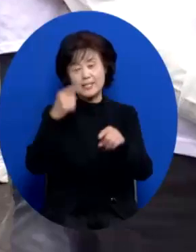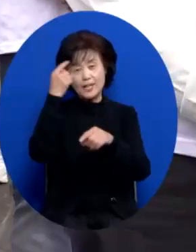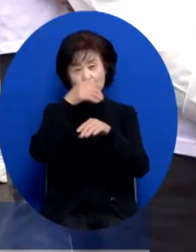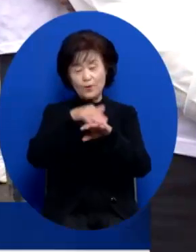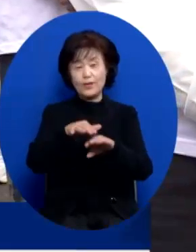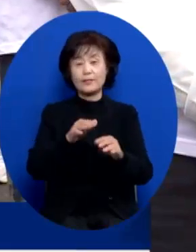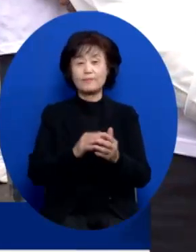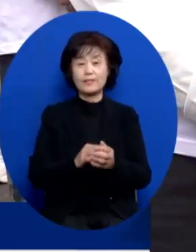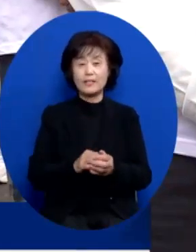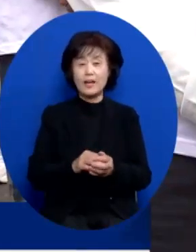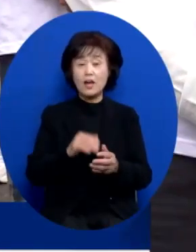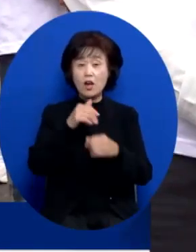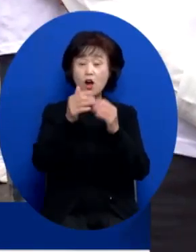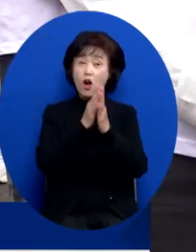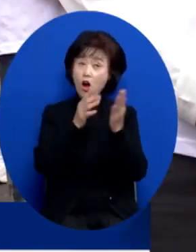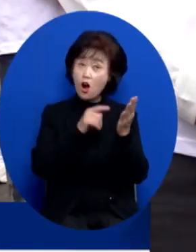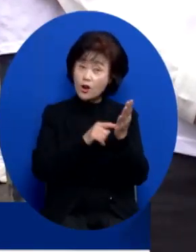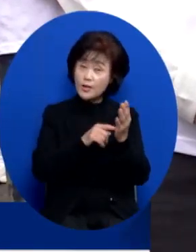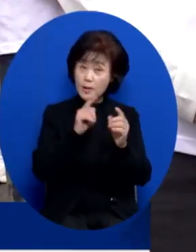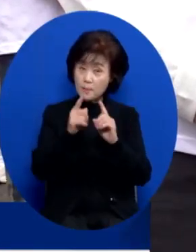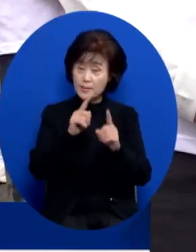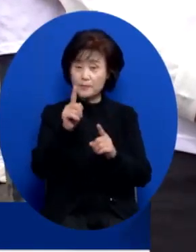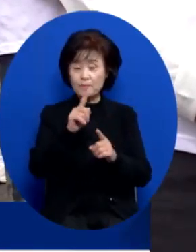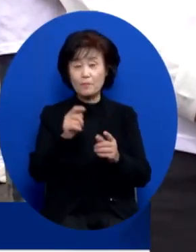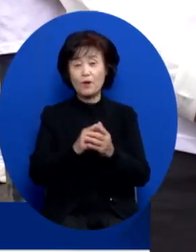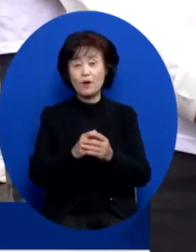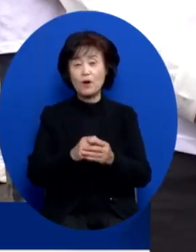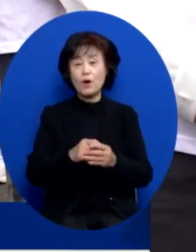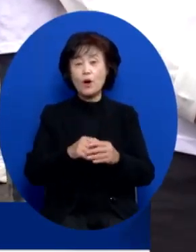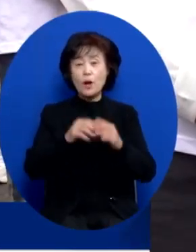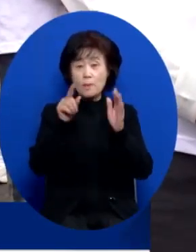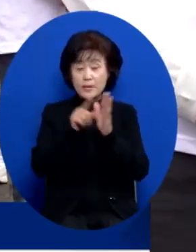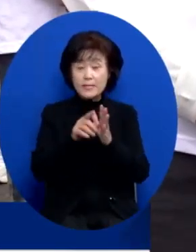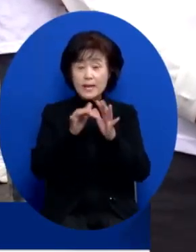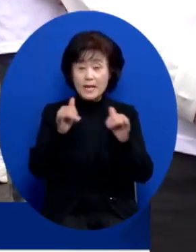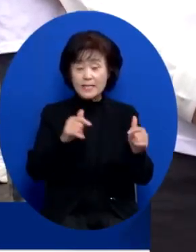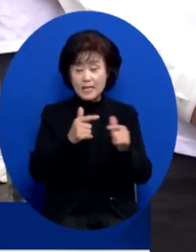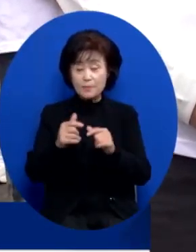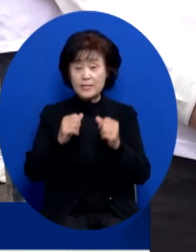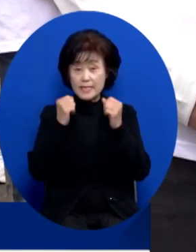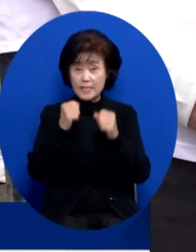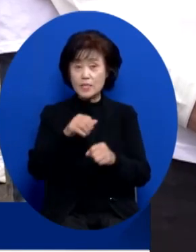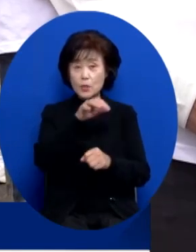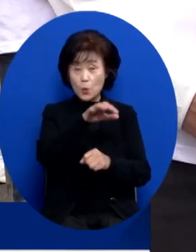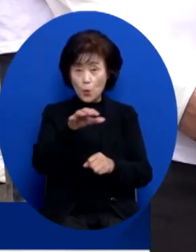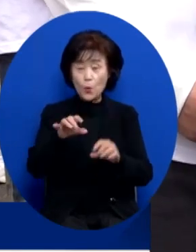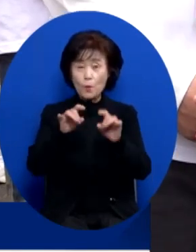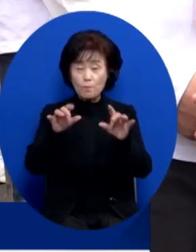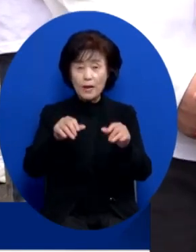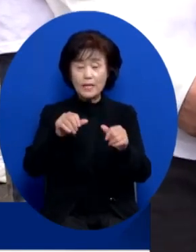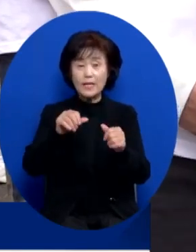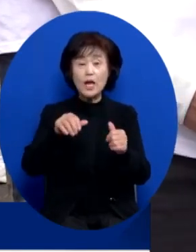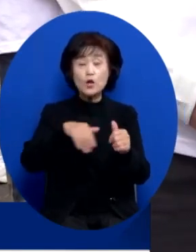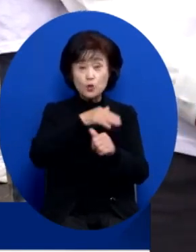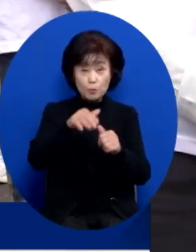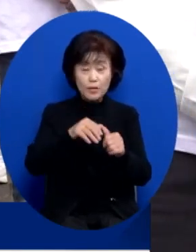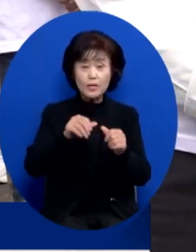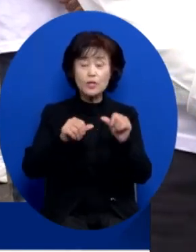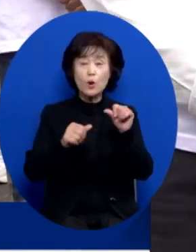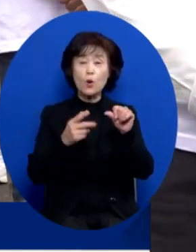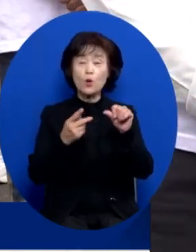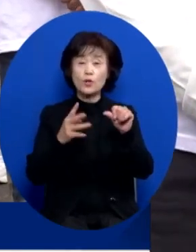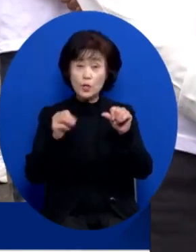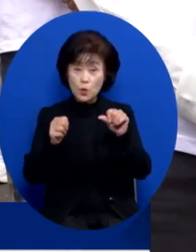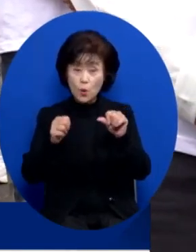성경이 말씀하시기를 우리 모든 믿는 사람들이 있는 곳마다 거기에 반경 5km 안에 있는 가난한 사람들, 도움